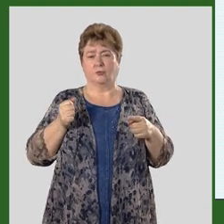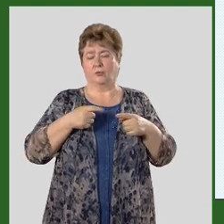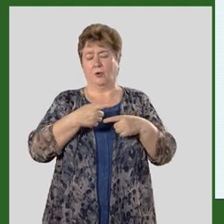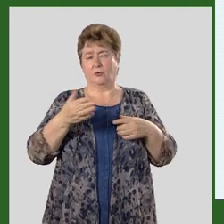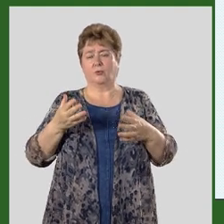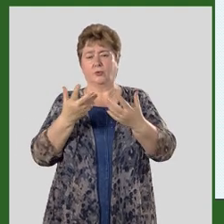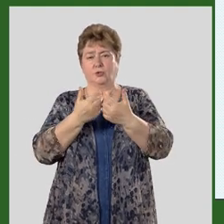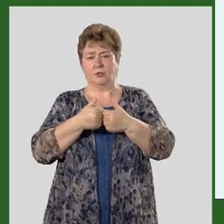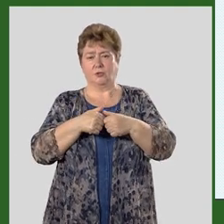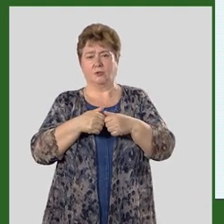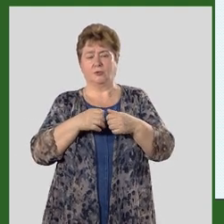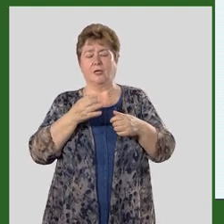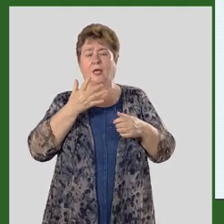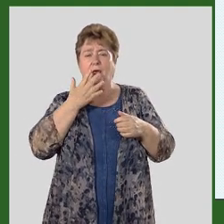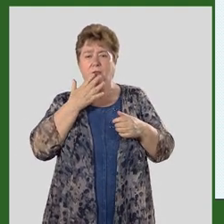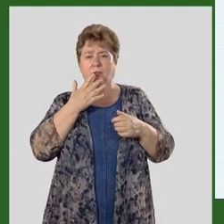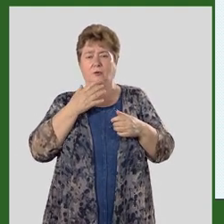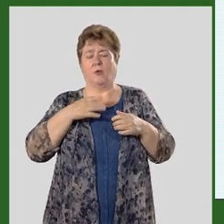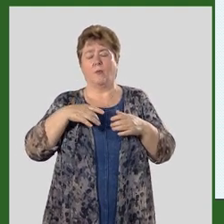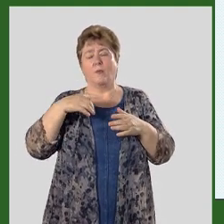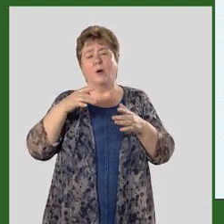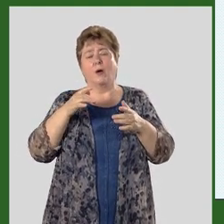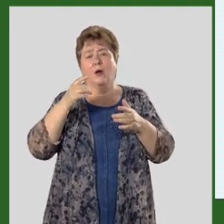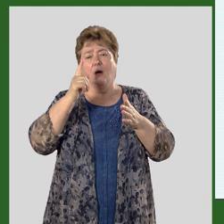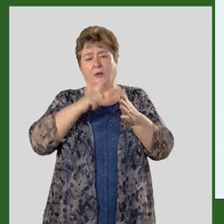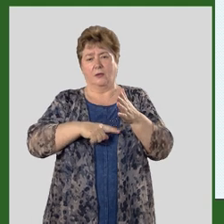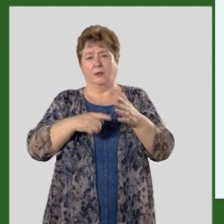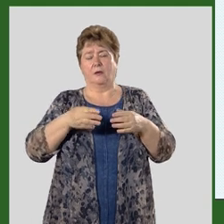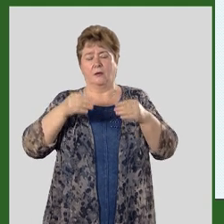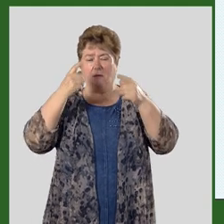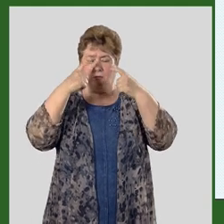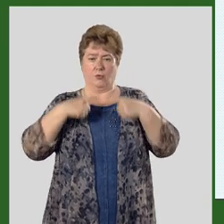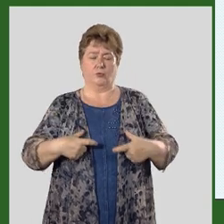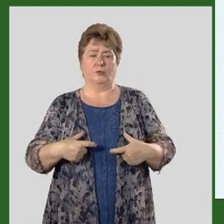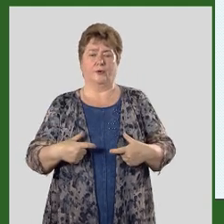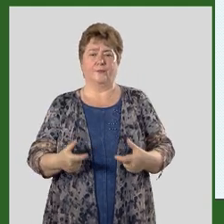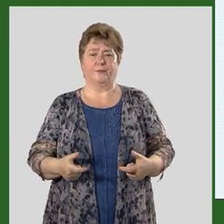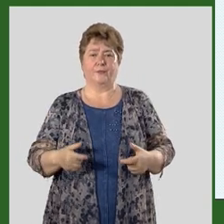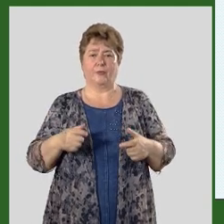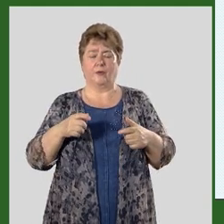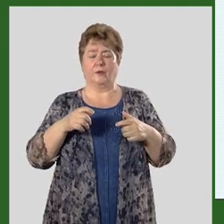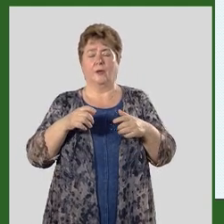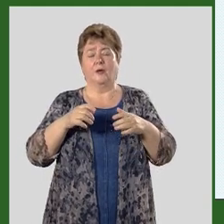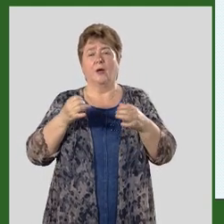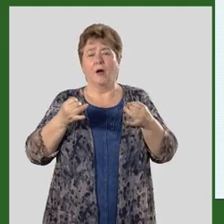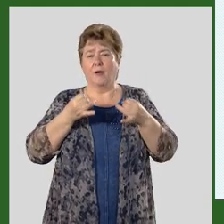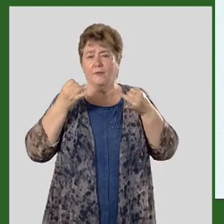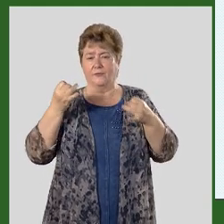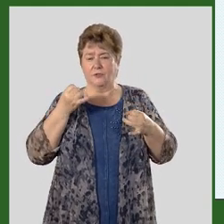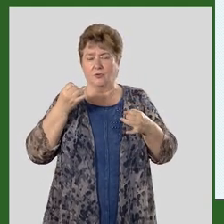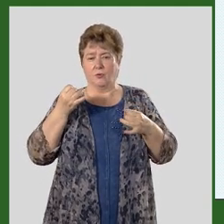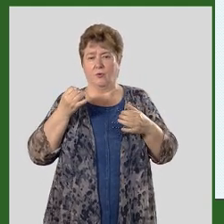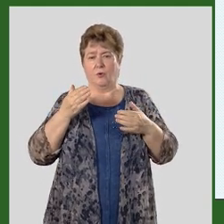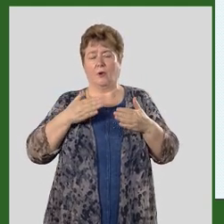численностью, языком, религией, культурой. В антропологическом